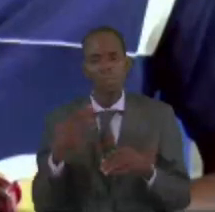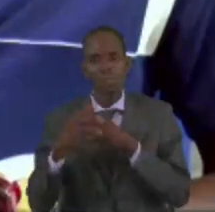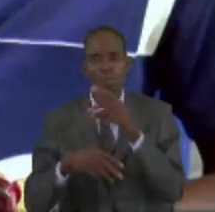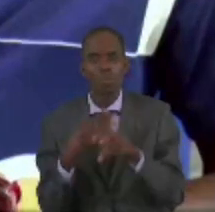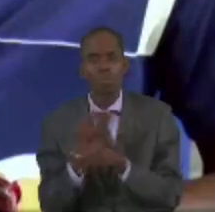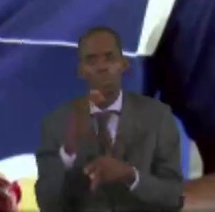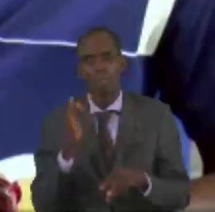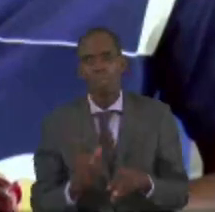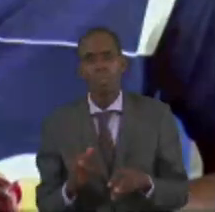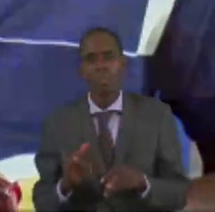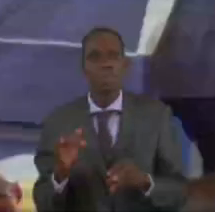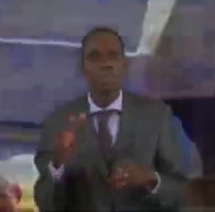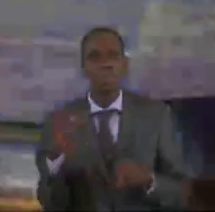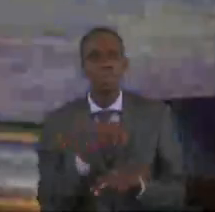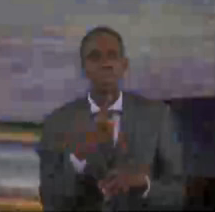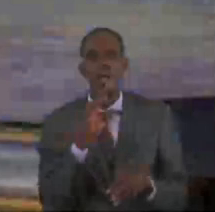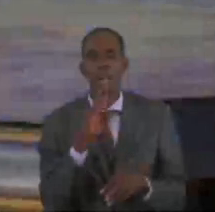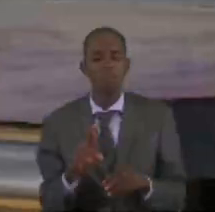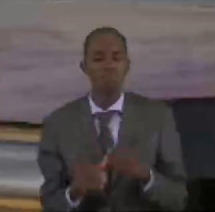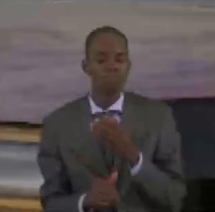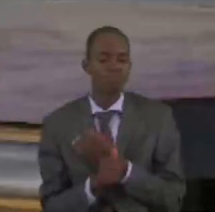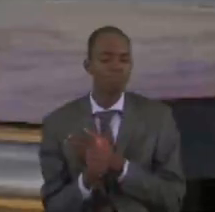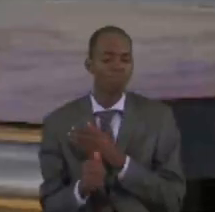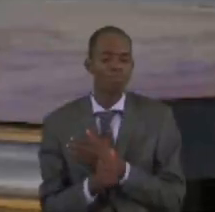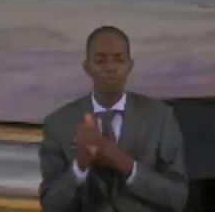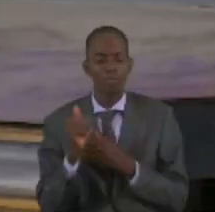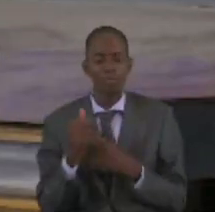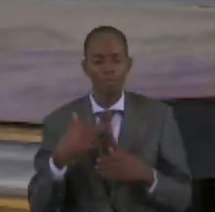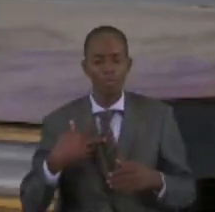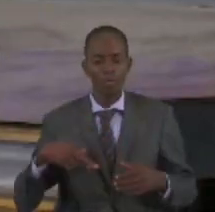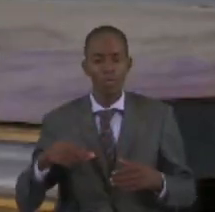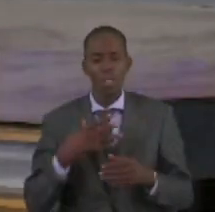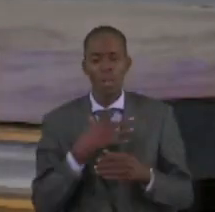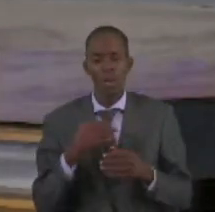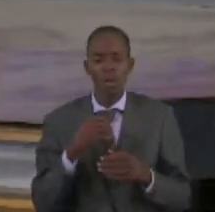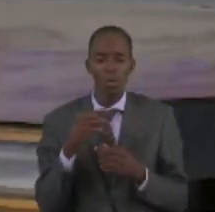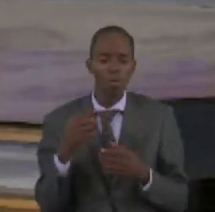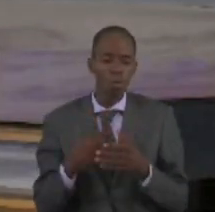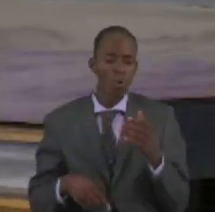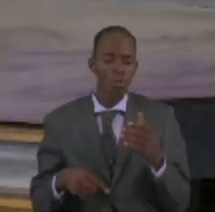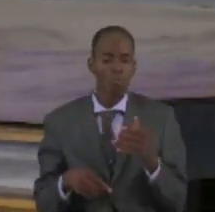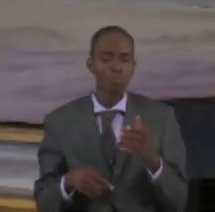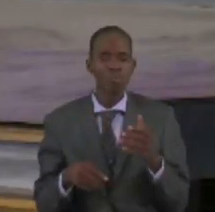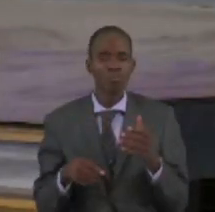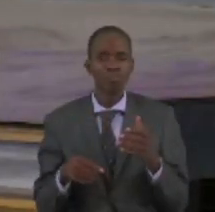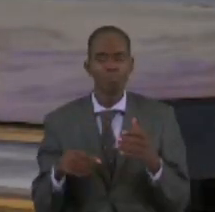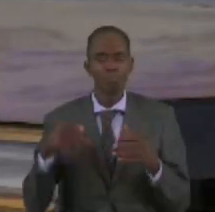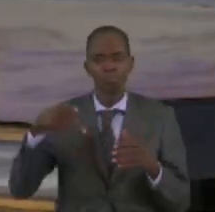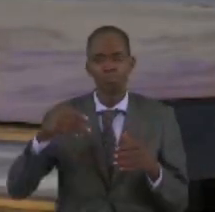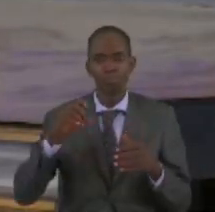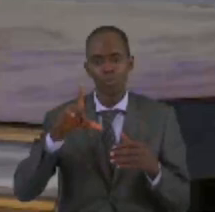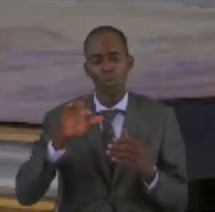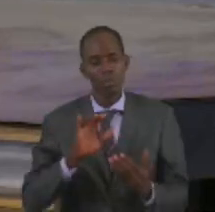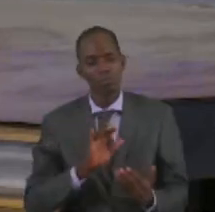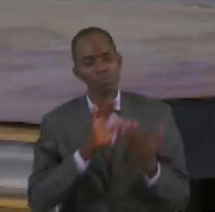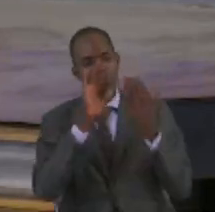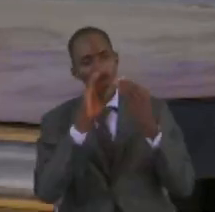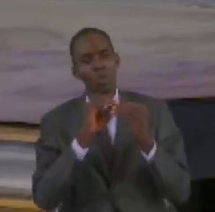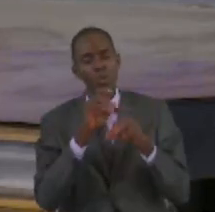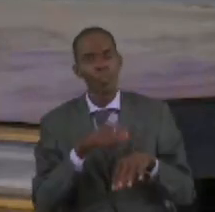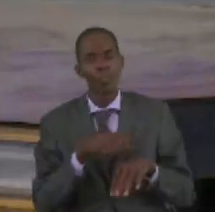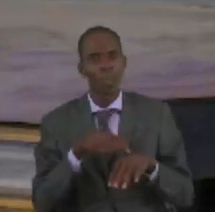demeurent pareils, ils sont meurtriers dans la religion. Et ce que Paul a confronté en son jour,